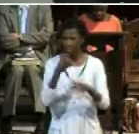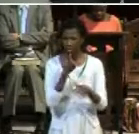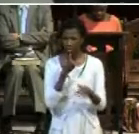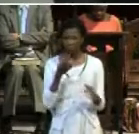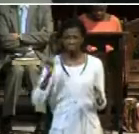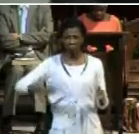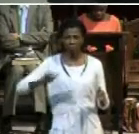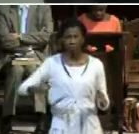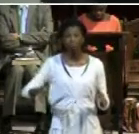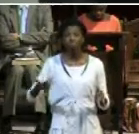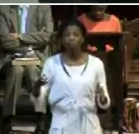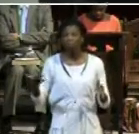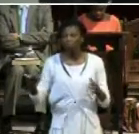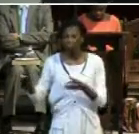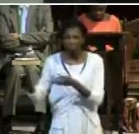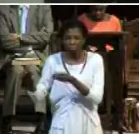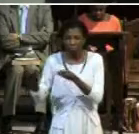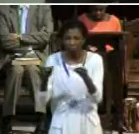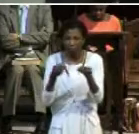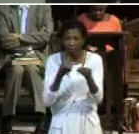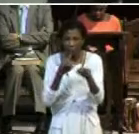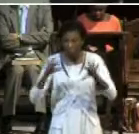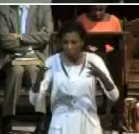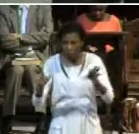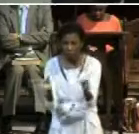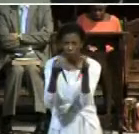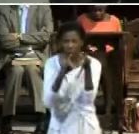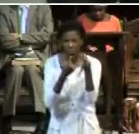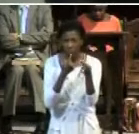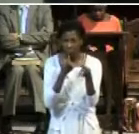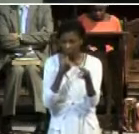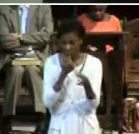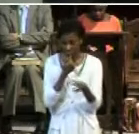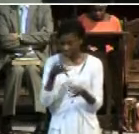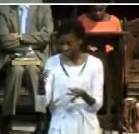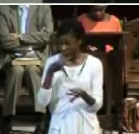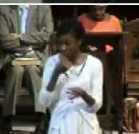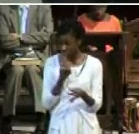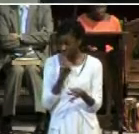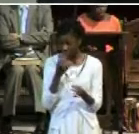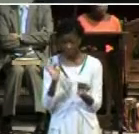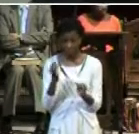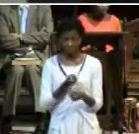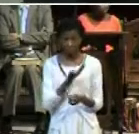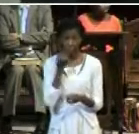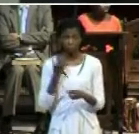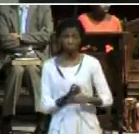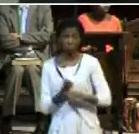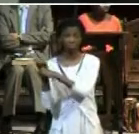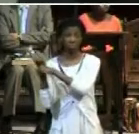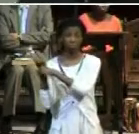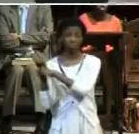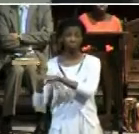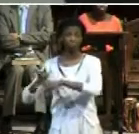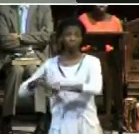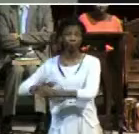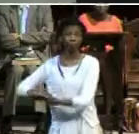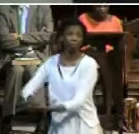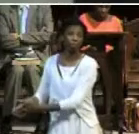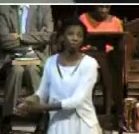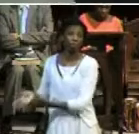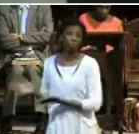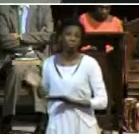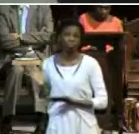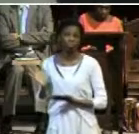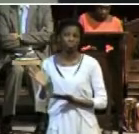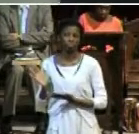quoi le salera-t-on? Il n'est plus bon qu'à être jeté et foulé aux pieds par les gens. N'oubliez pas, je